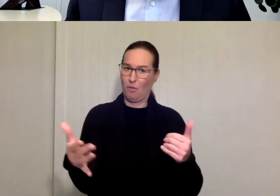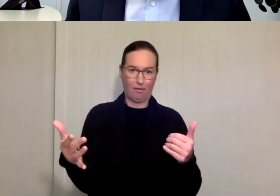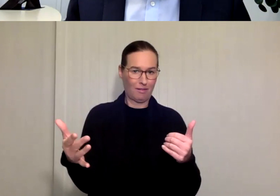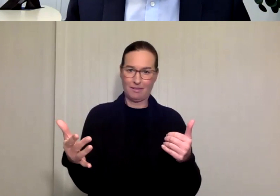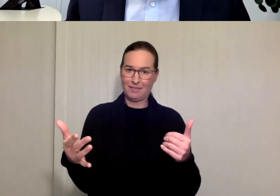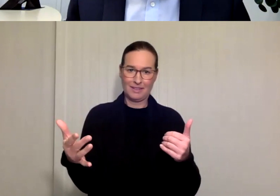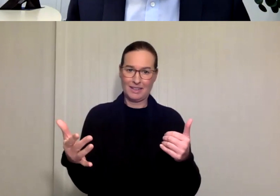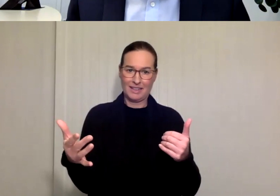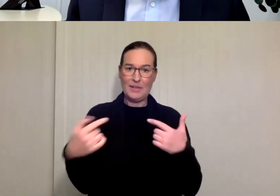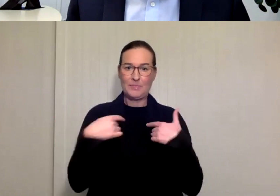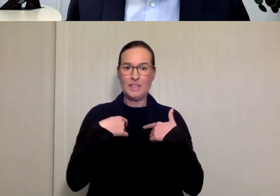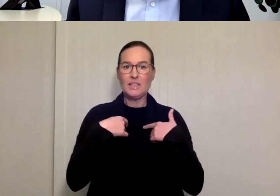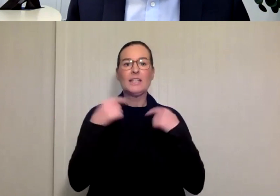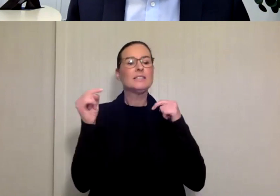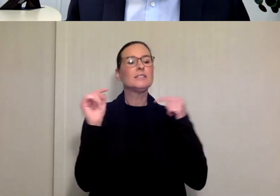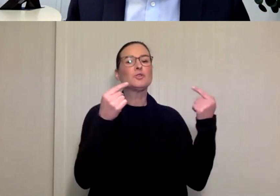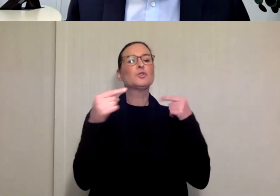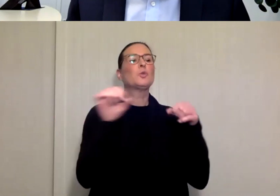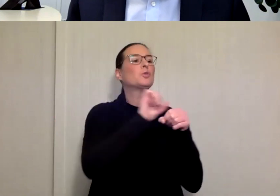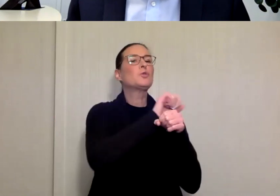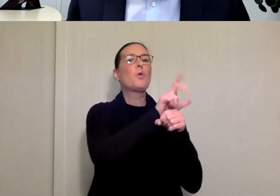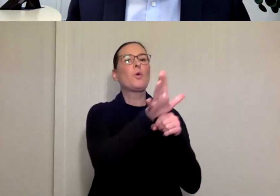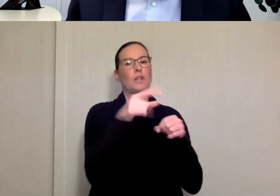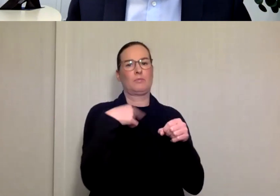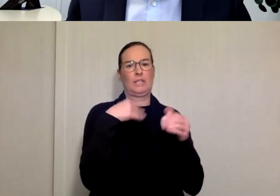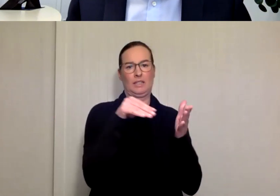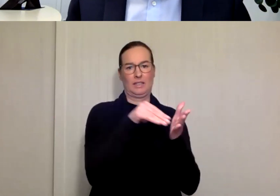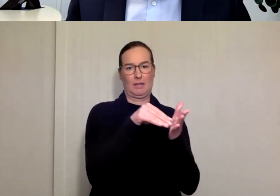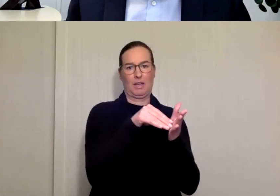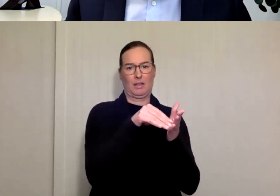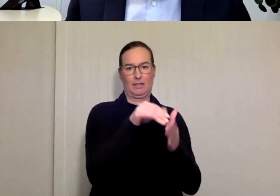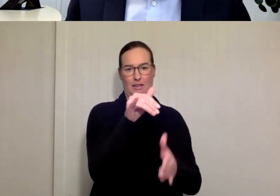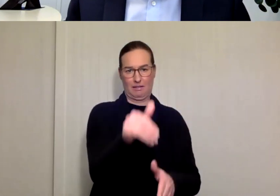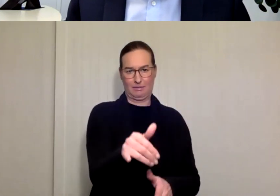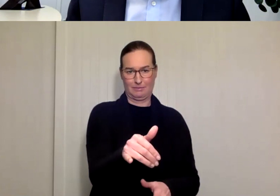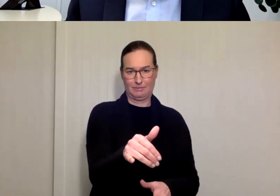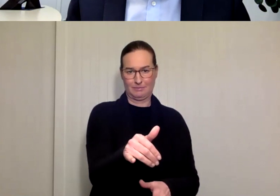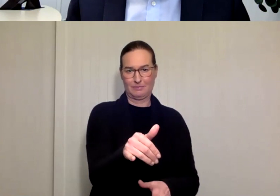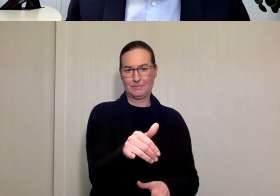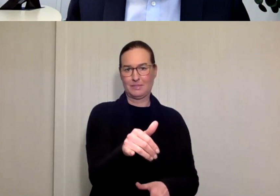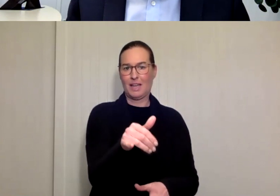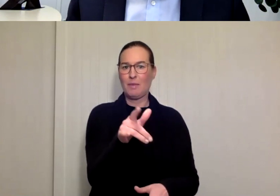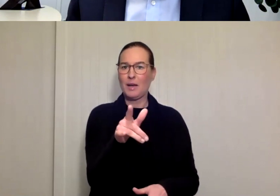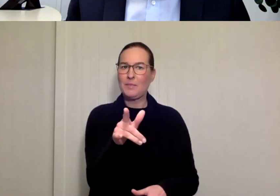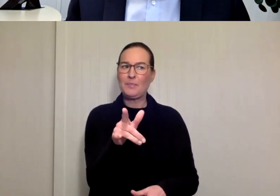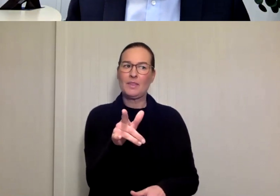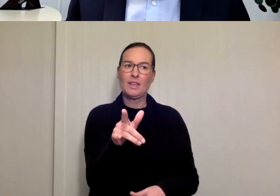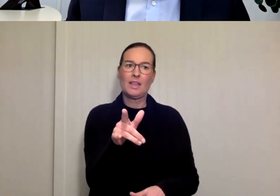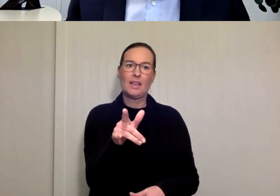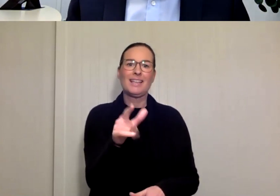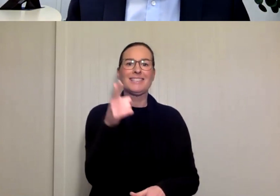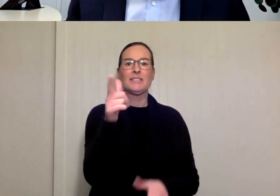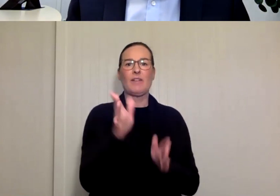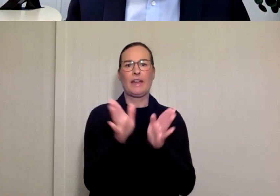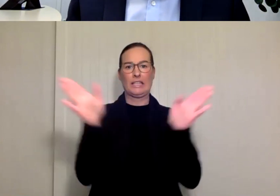in die Diskussion um Corona involviert, aber wir sehen, also es geht jetzt in zwei Richtungen.